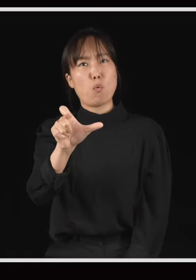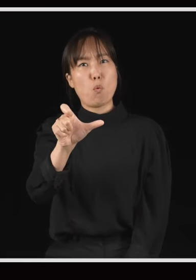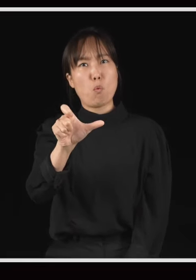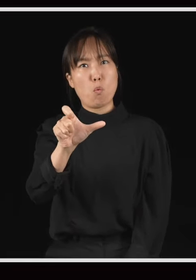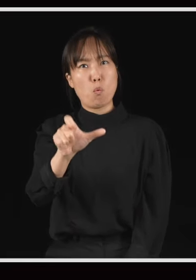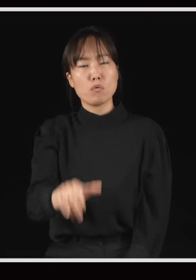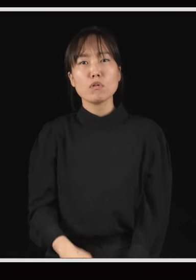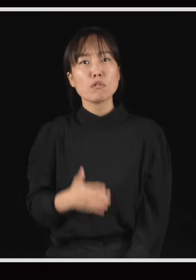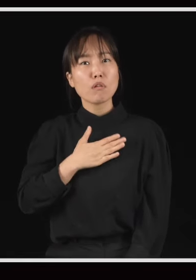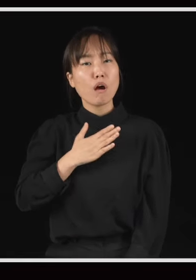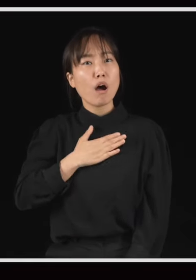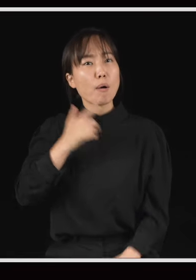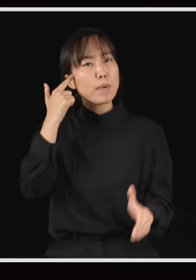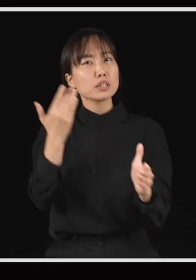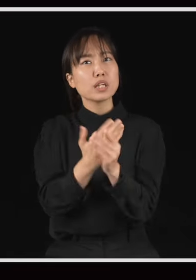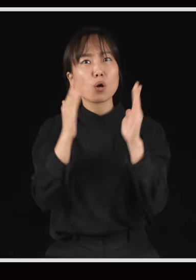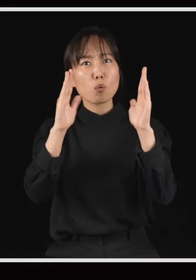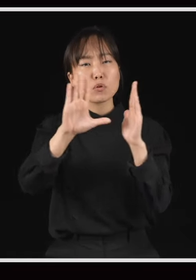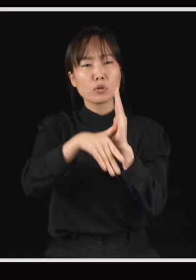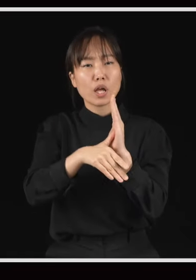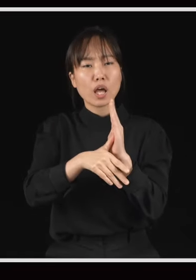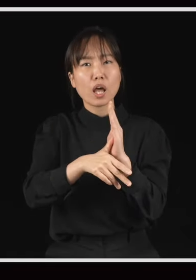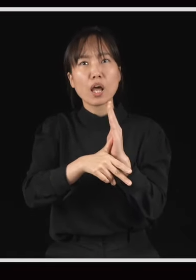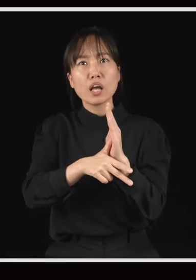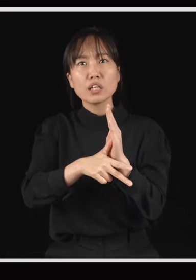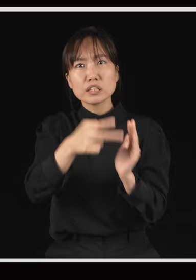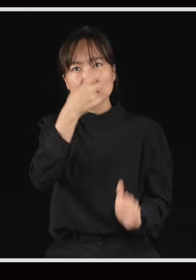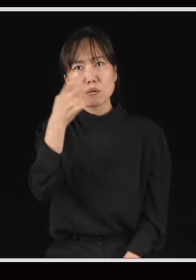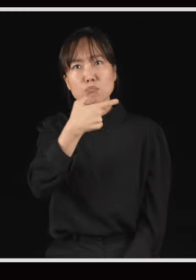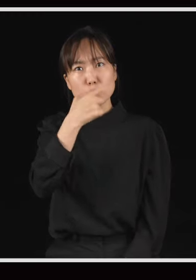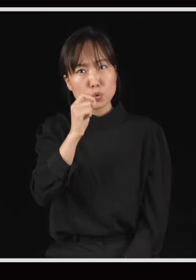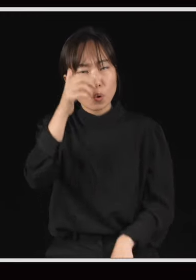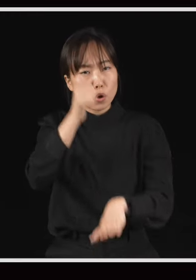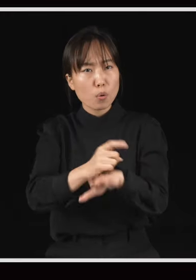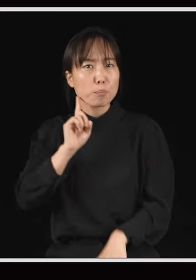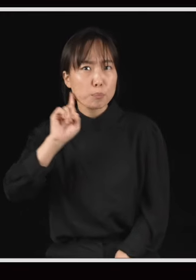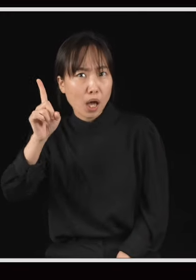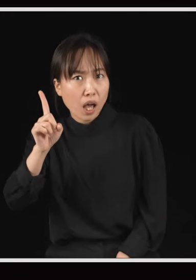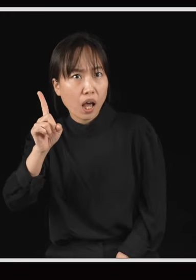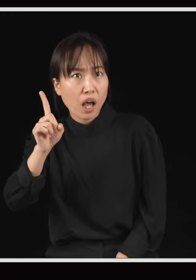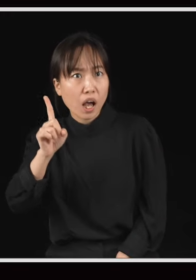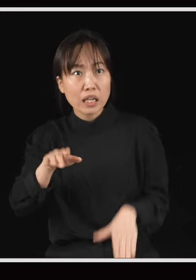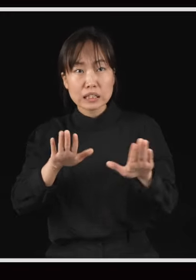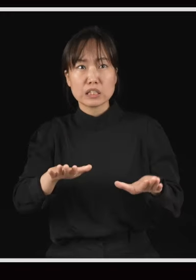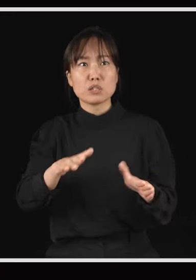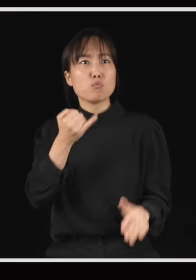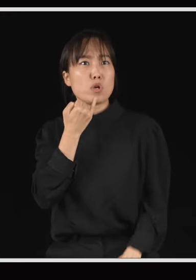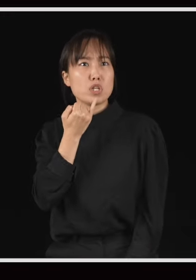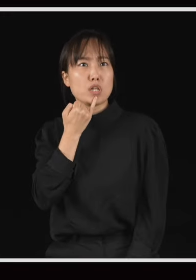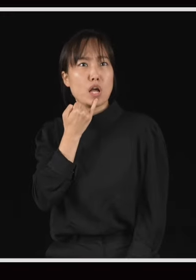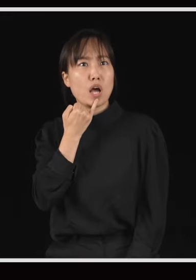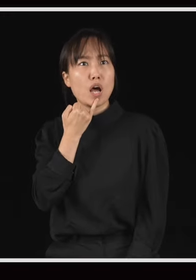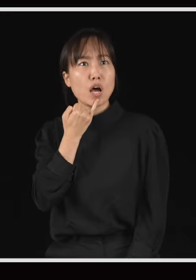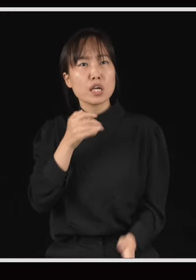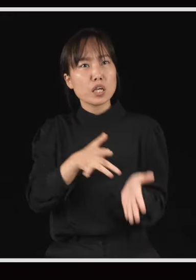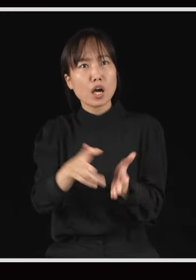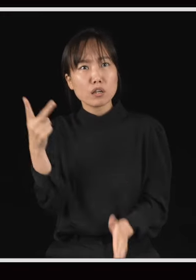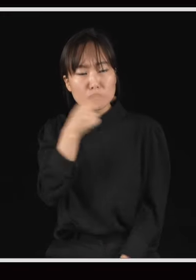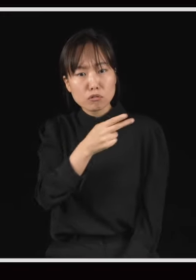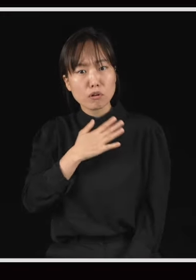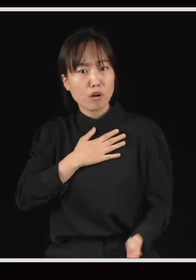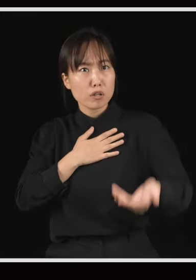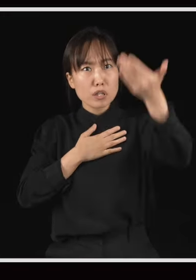그게 이제 65세예요. 근데 제가 박사과정 때 과로를 하다가 고혈압이 생겼던 적이 있었거든요. 지금은 약을 끊었는데 그러면 저는 건강